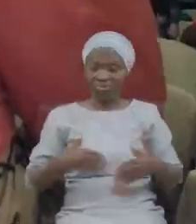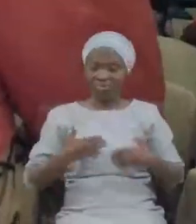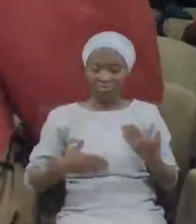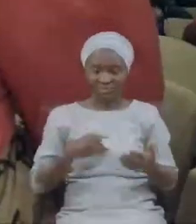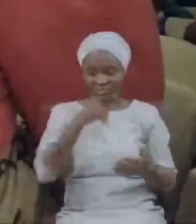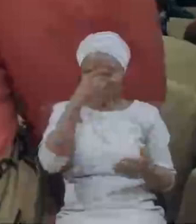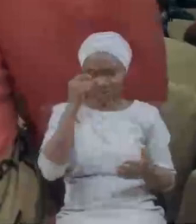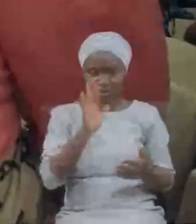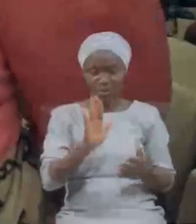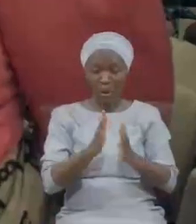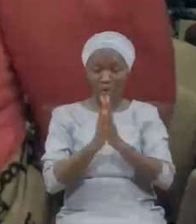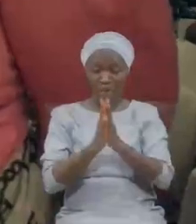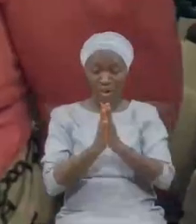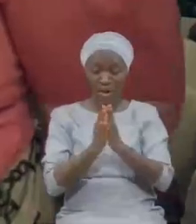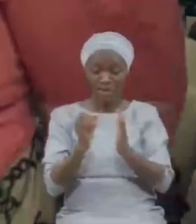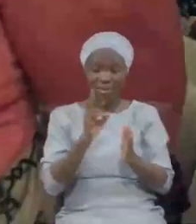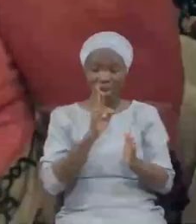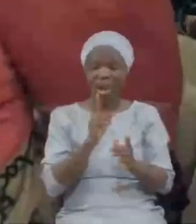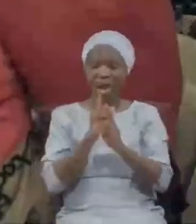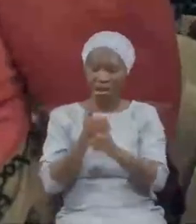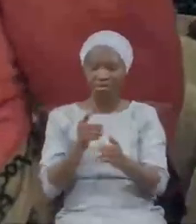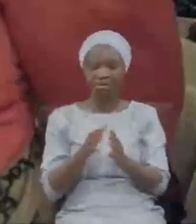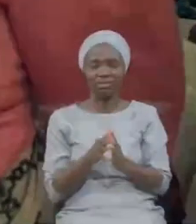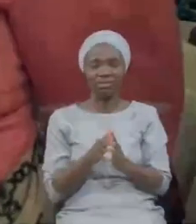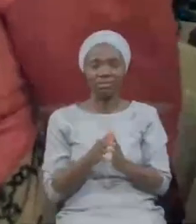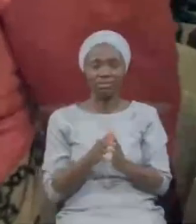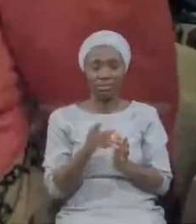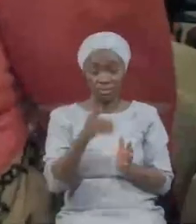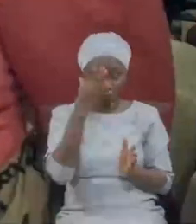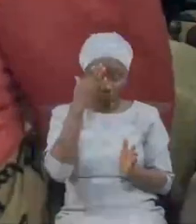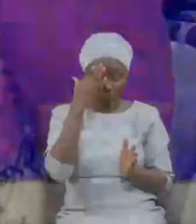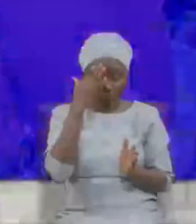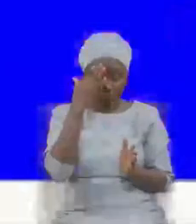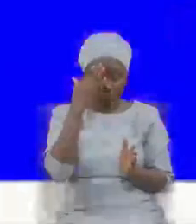Réussissez-vous parce que vos prières sont exaucées. Vous le savez.